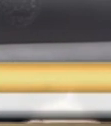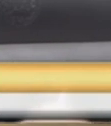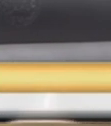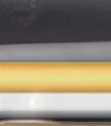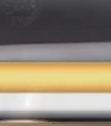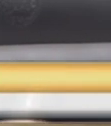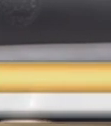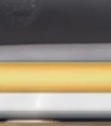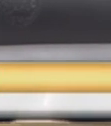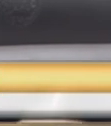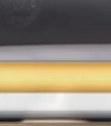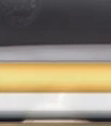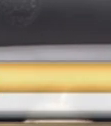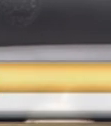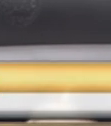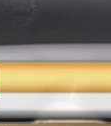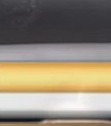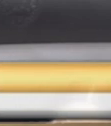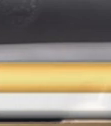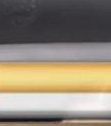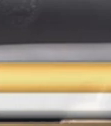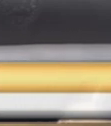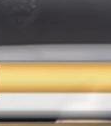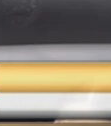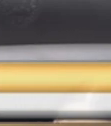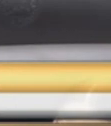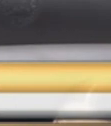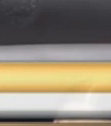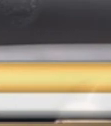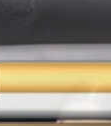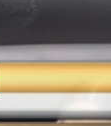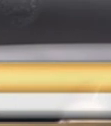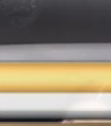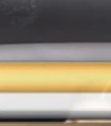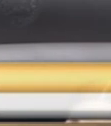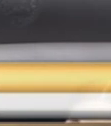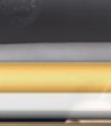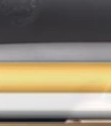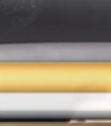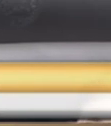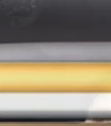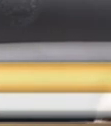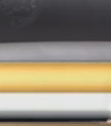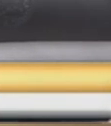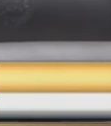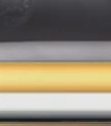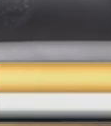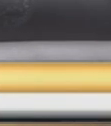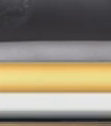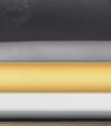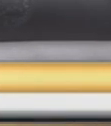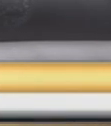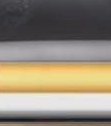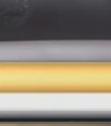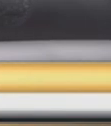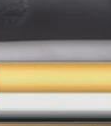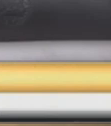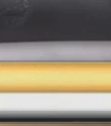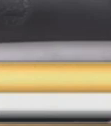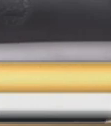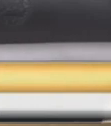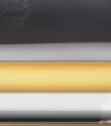างใจรัฐมนตรีเป็นรายบุคคลตามรัฐธรรมนูญแห่งราชอาณาจักรไทย2560มาตรา151